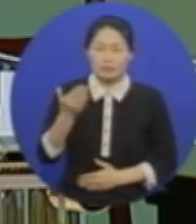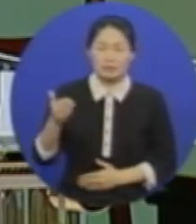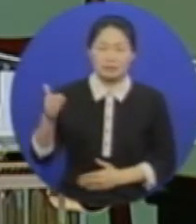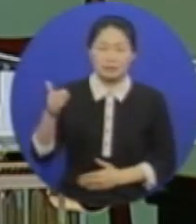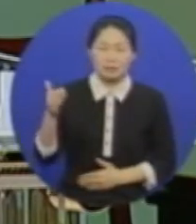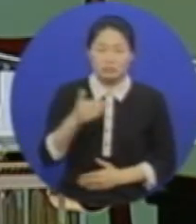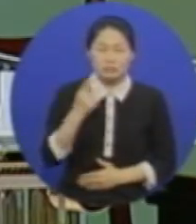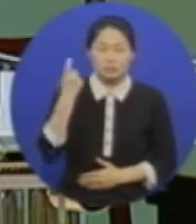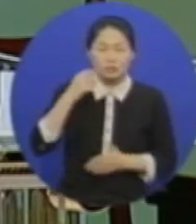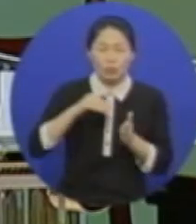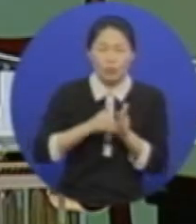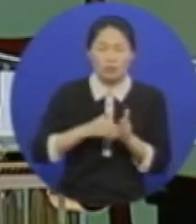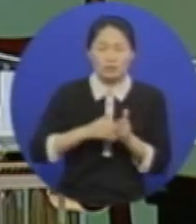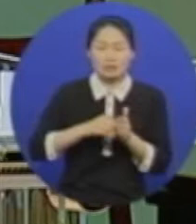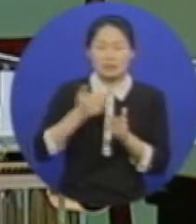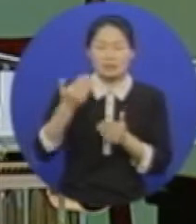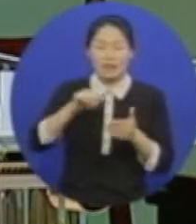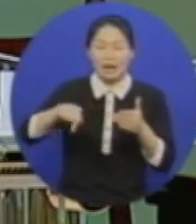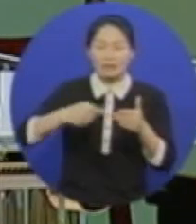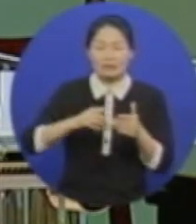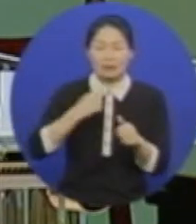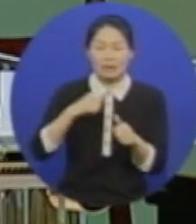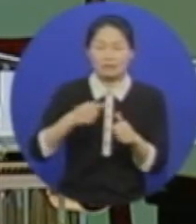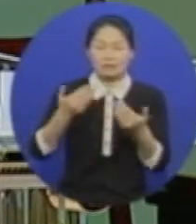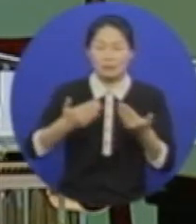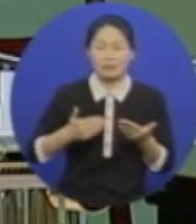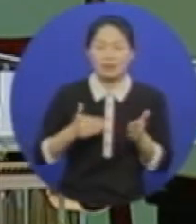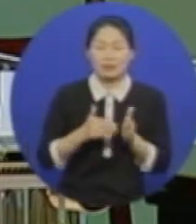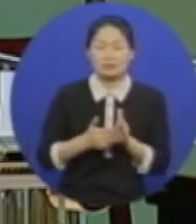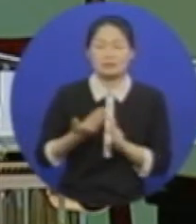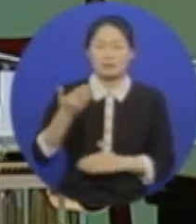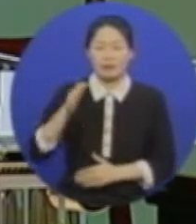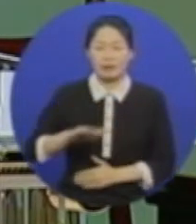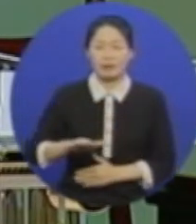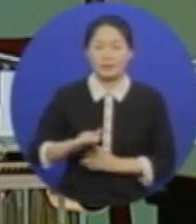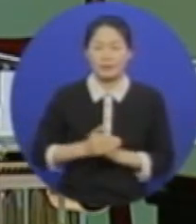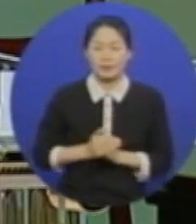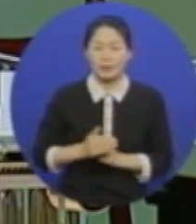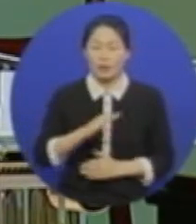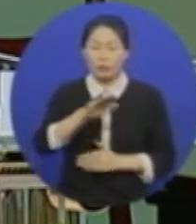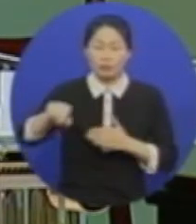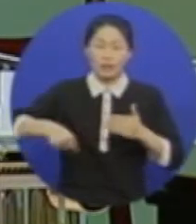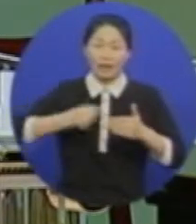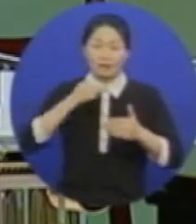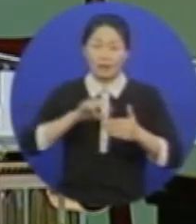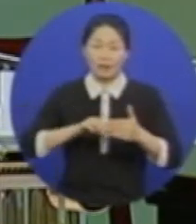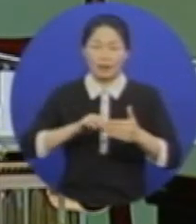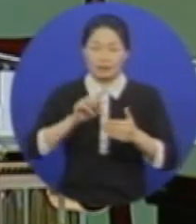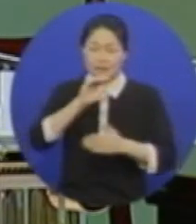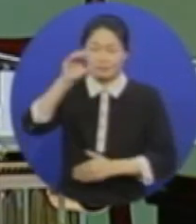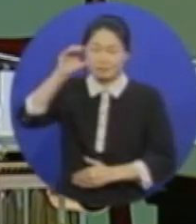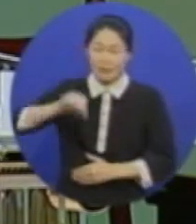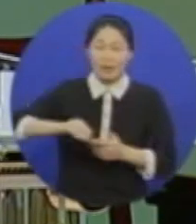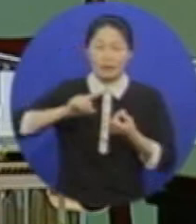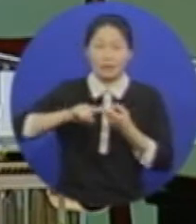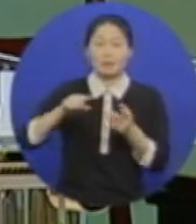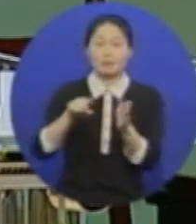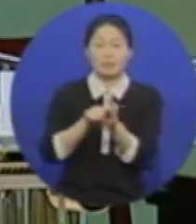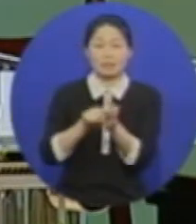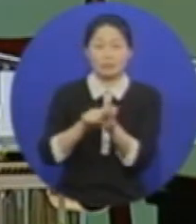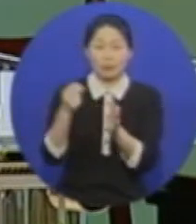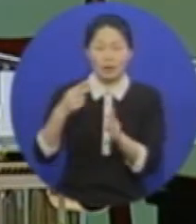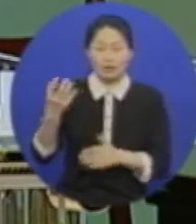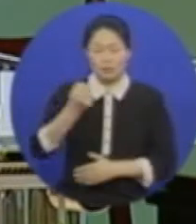듣고 또한 그 안에서 가르침을 받았을 진데 우리 안에 십자가에 대한 믿음과